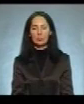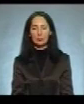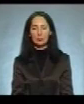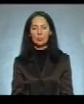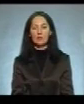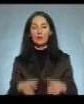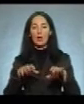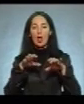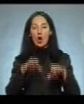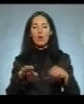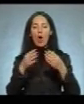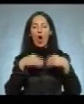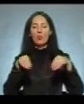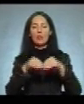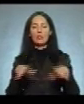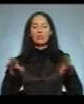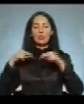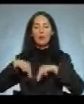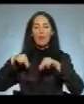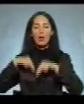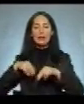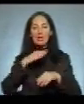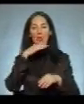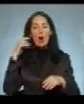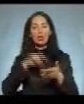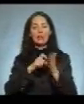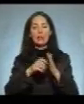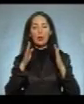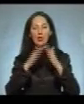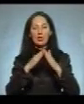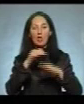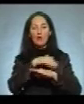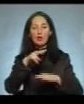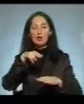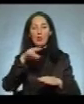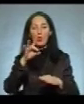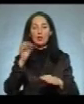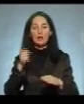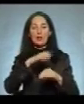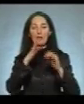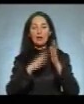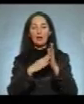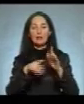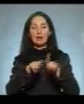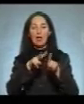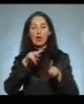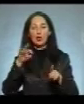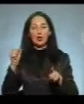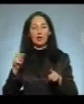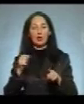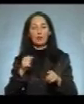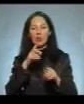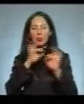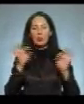Голова об'єднання співвласників багатоквартирних будинків Просвіти 19 та Лучаківського 13 Григорій Борик розповів, трубу у